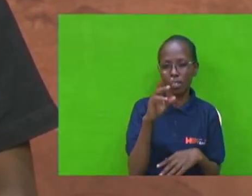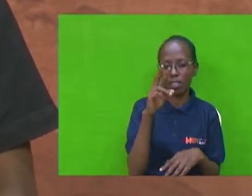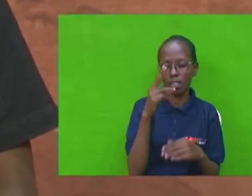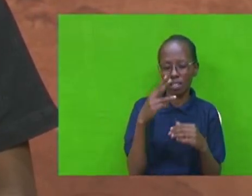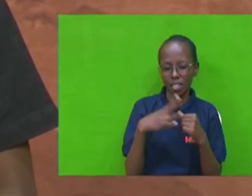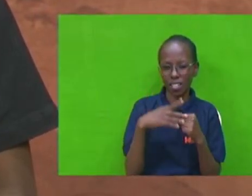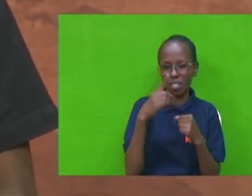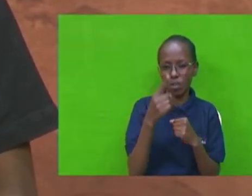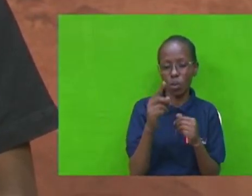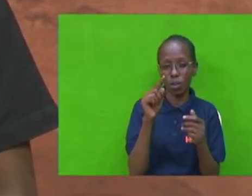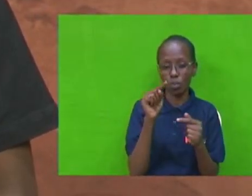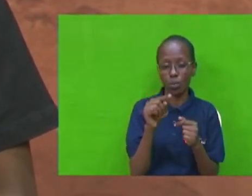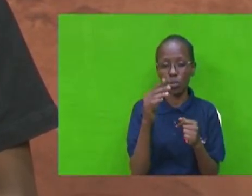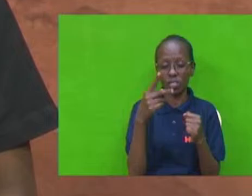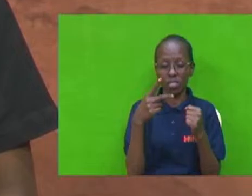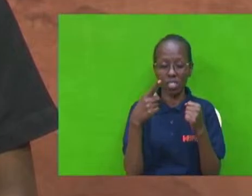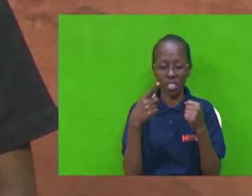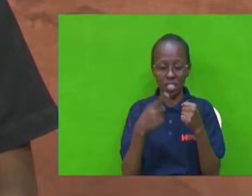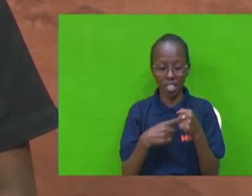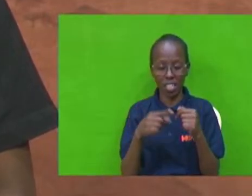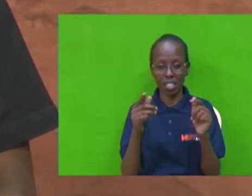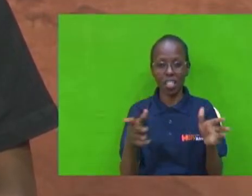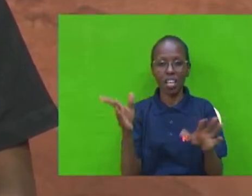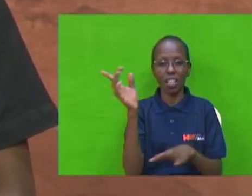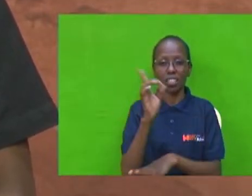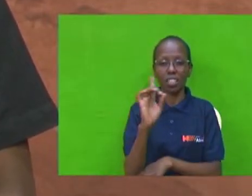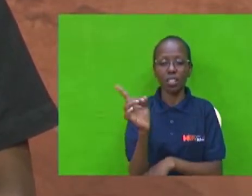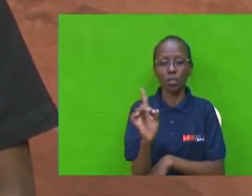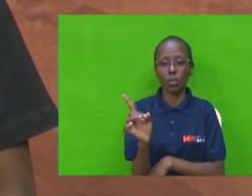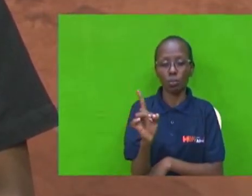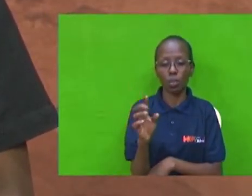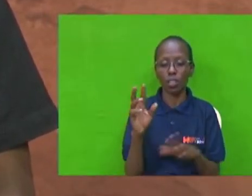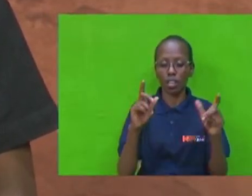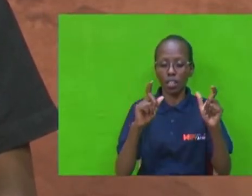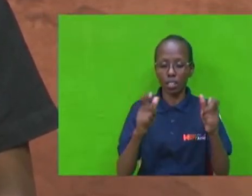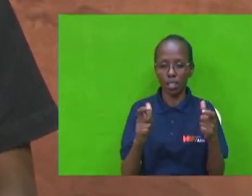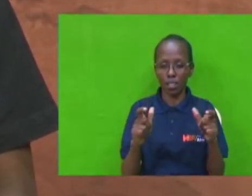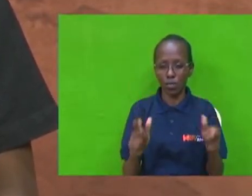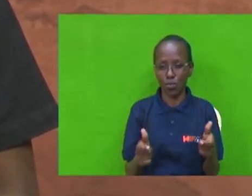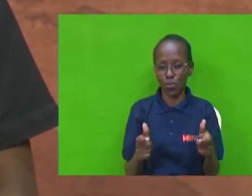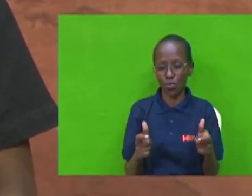91.6 FM hapa jijini Nairobi. Redio hiyo